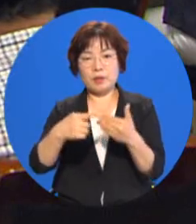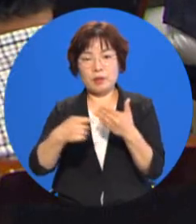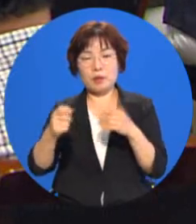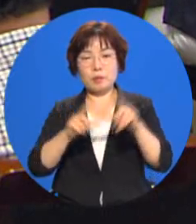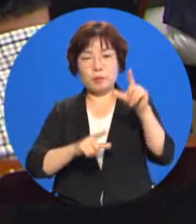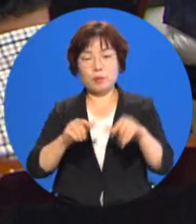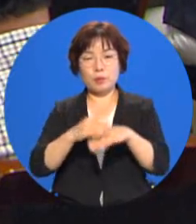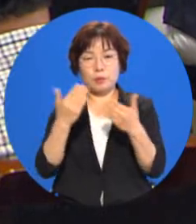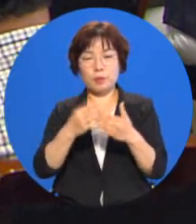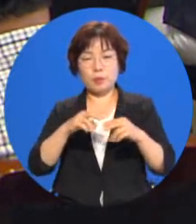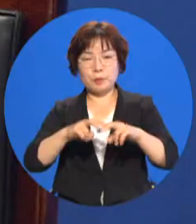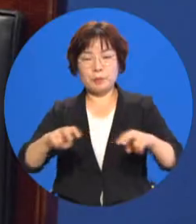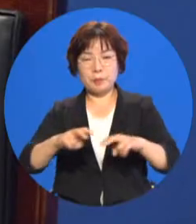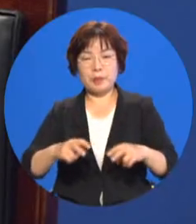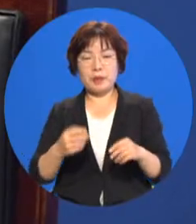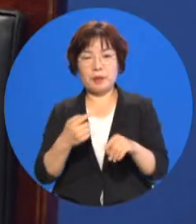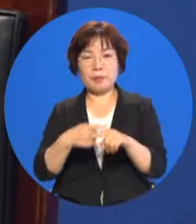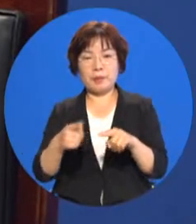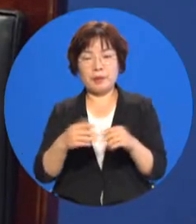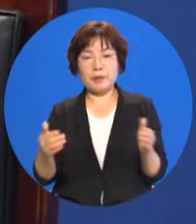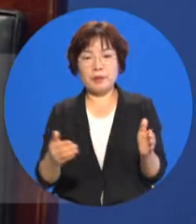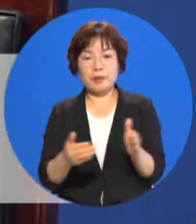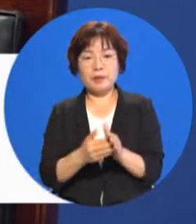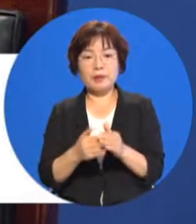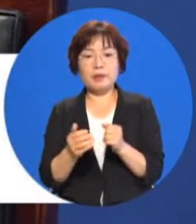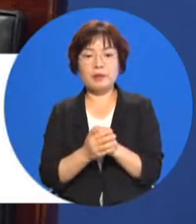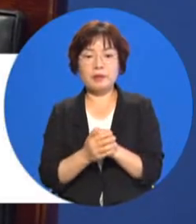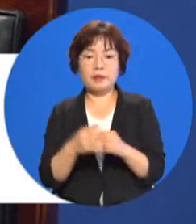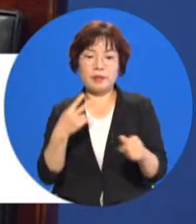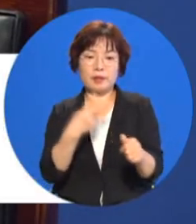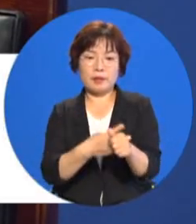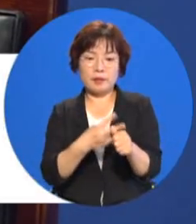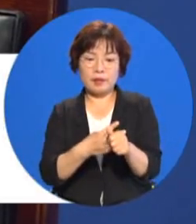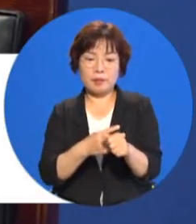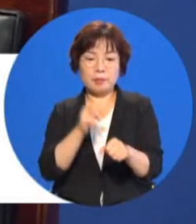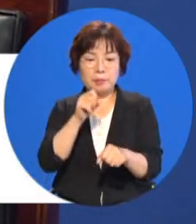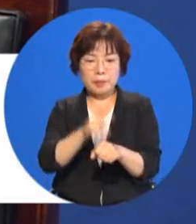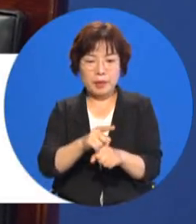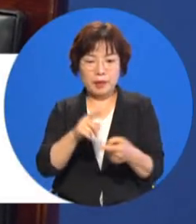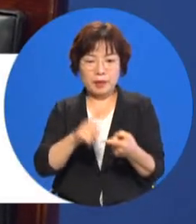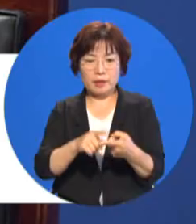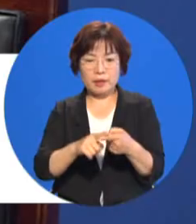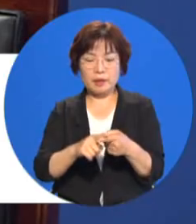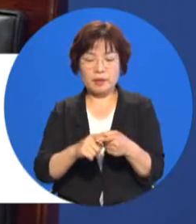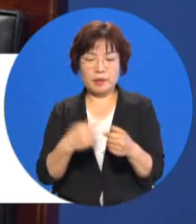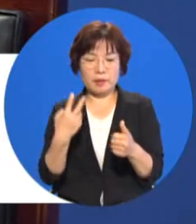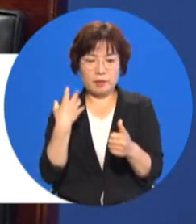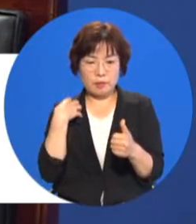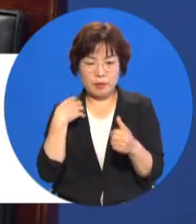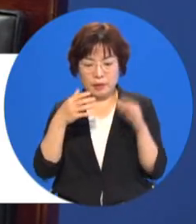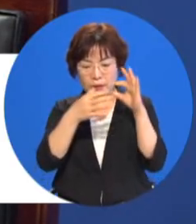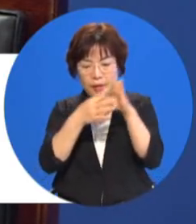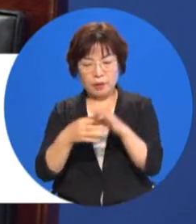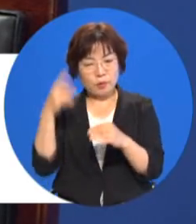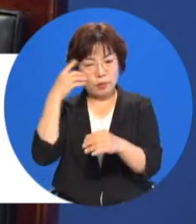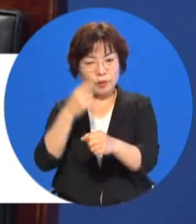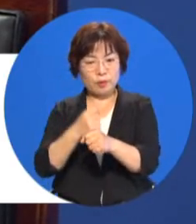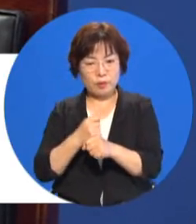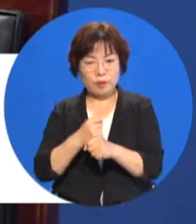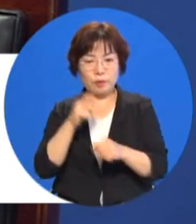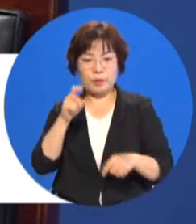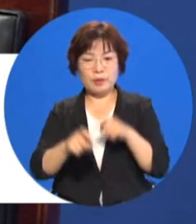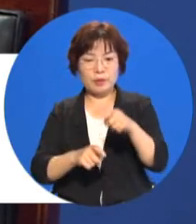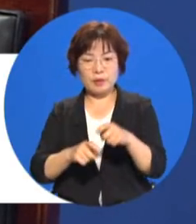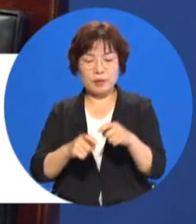만들어졌다고 자평했습니다. 교육의 질은 교사의 질을 넘을 수 없기 때문에 교사가 부단히 연구하고 그 구체적으로